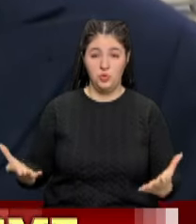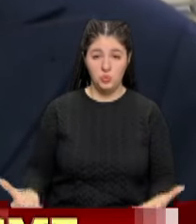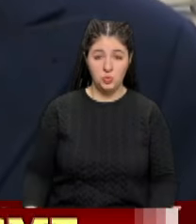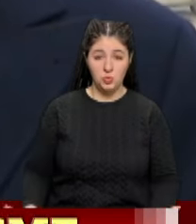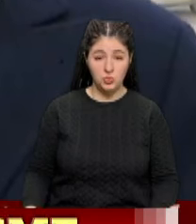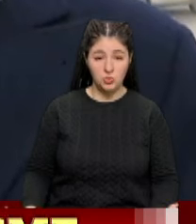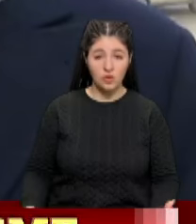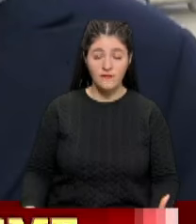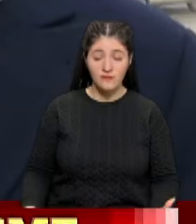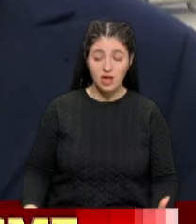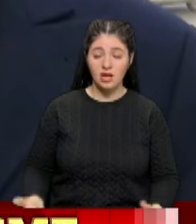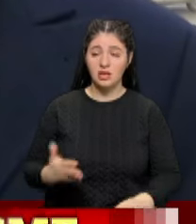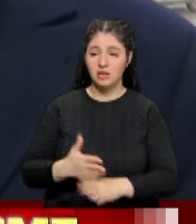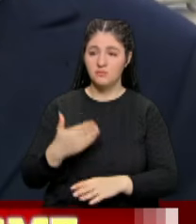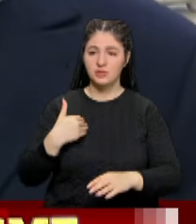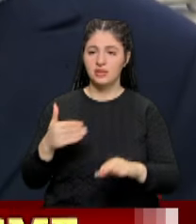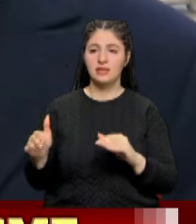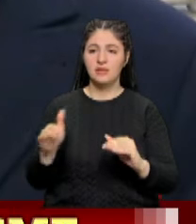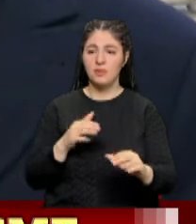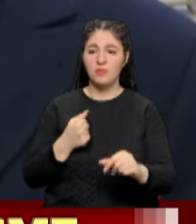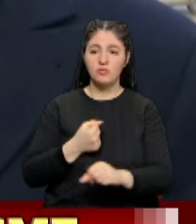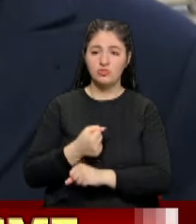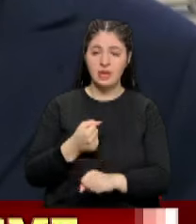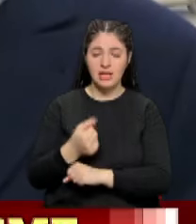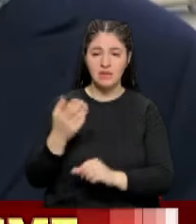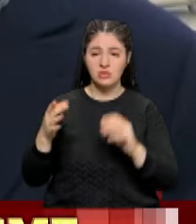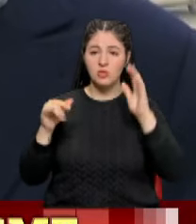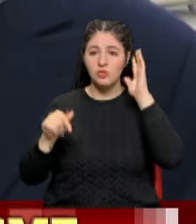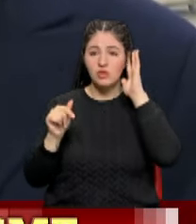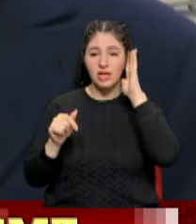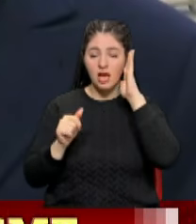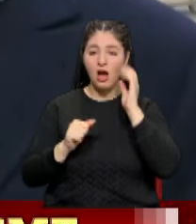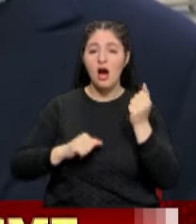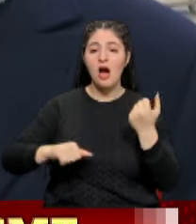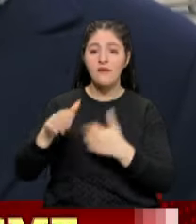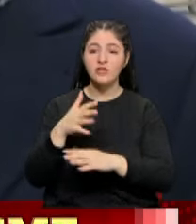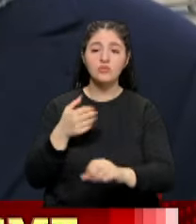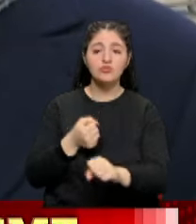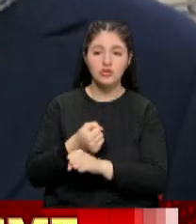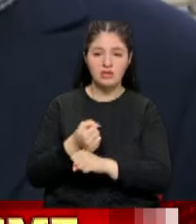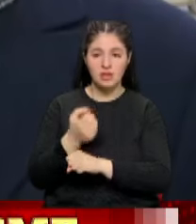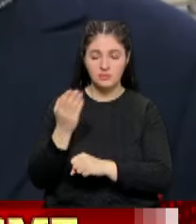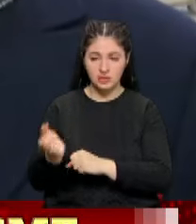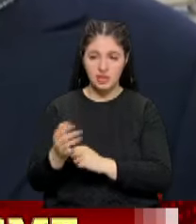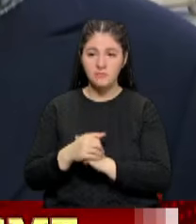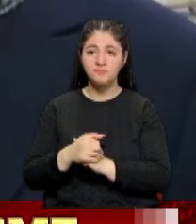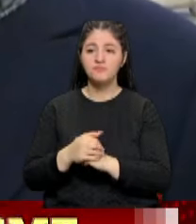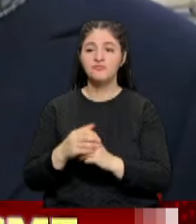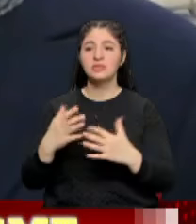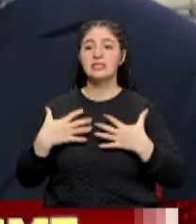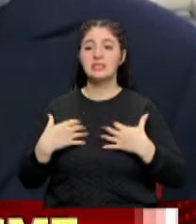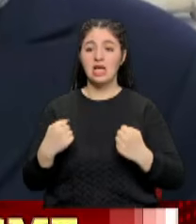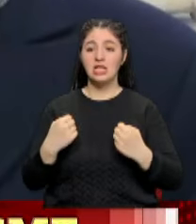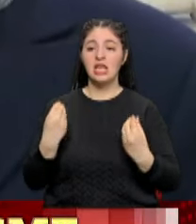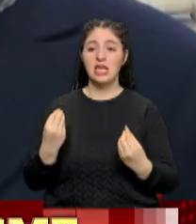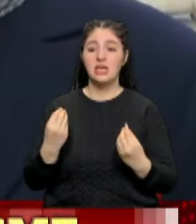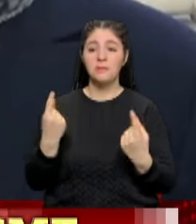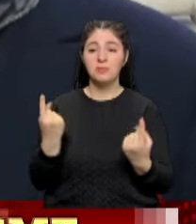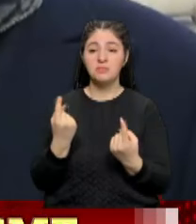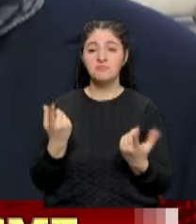Ve gerçekten biz depremle mücadelemizde, buradaki afetle mücadelemizde sağlıklı ve iyi